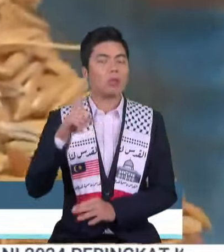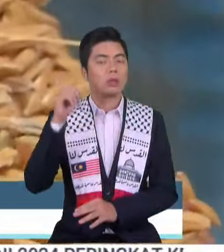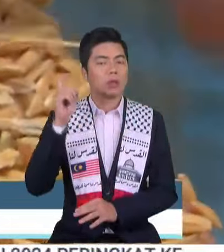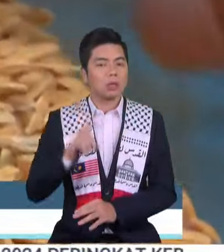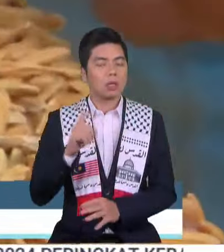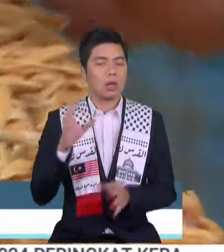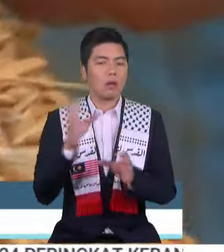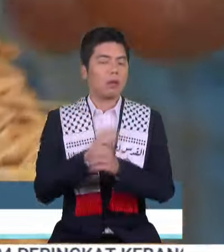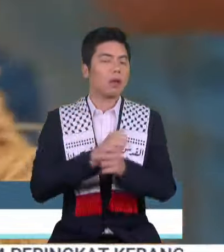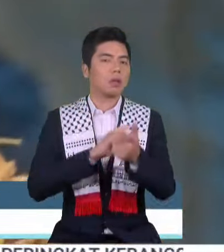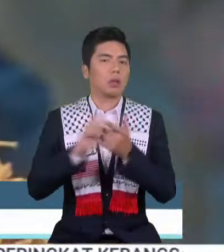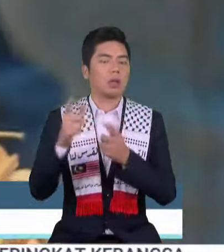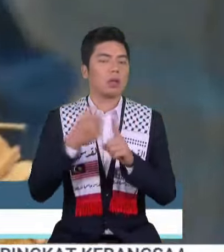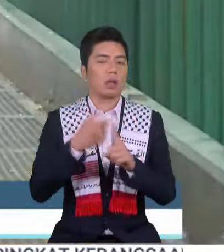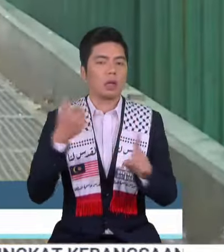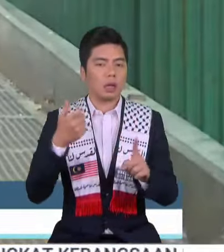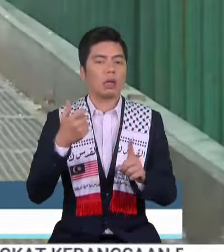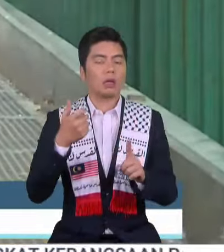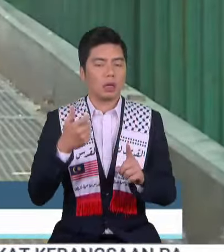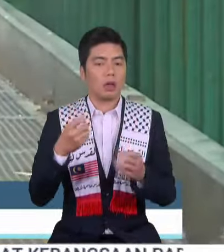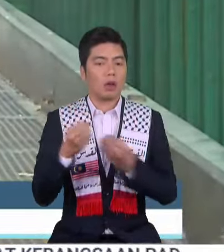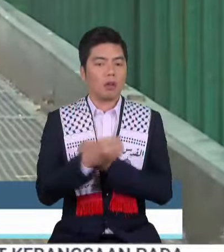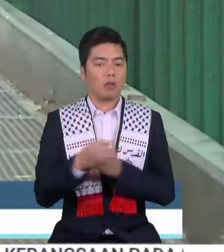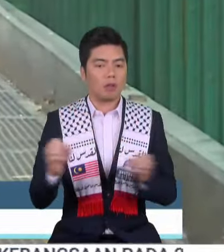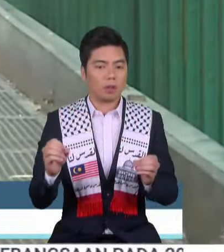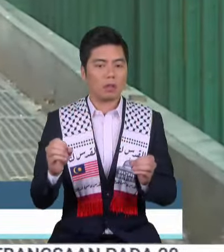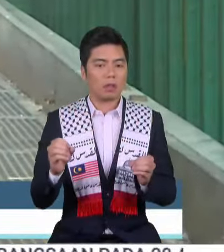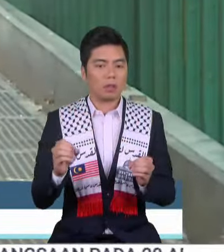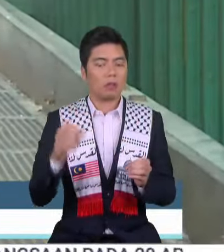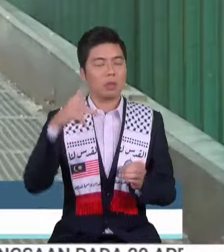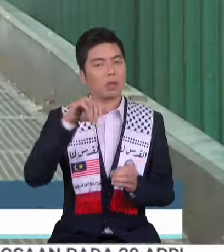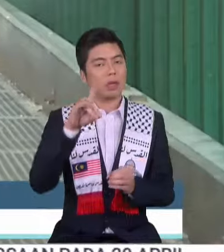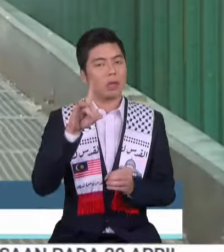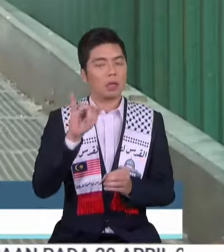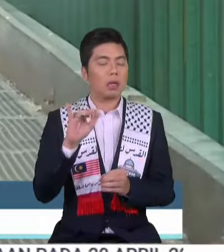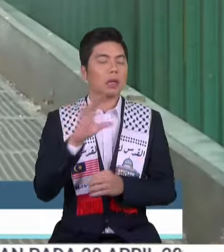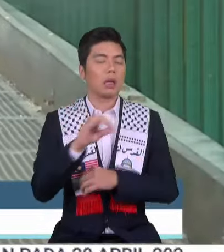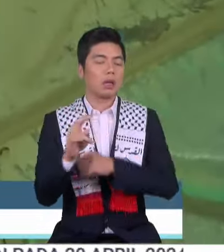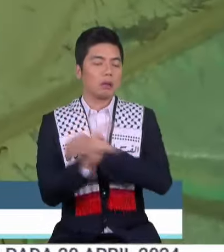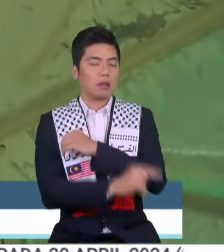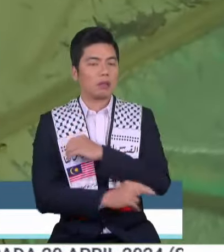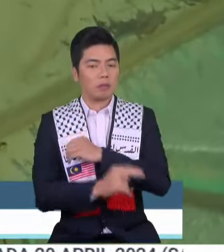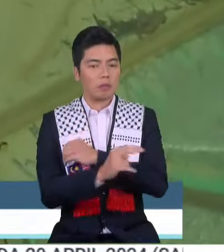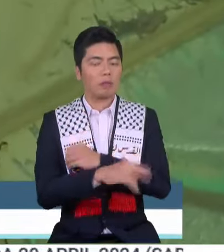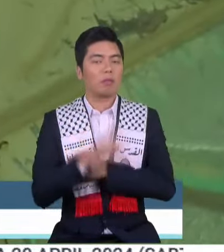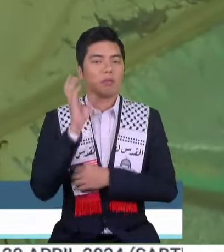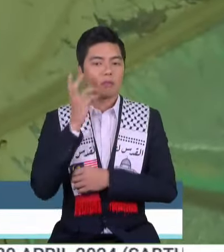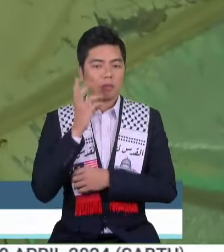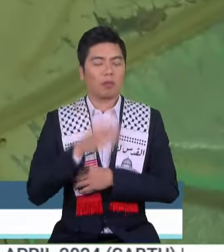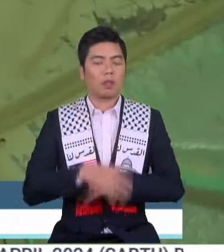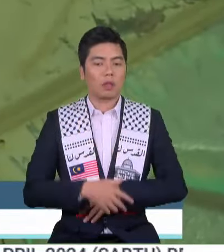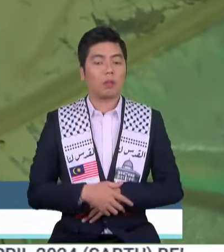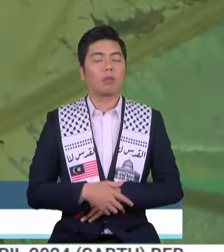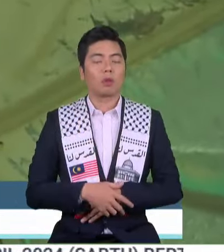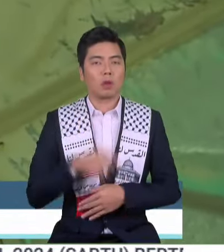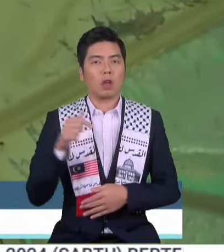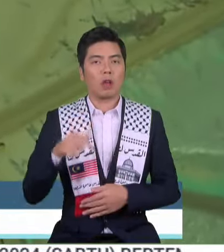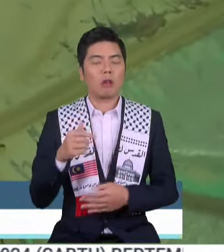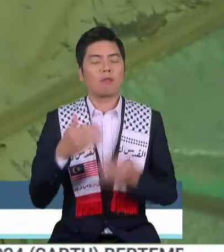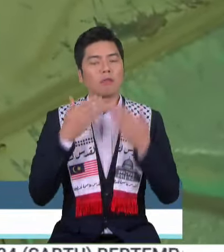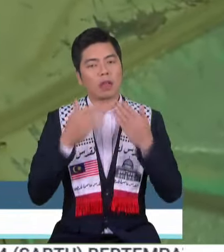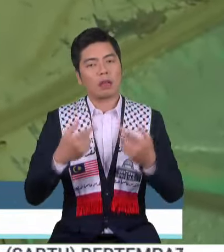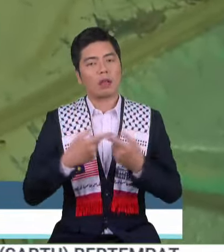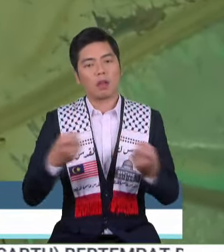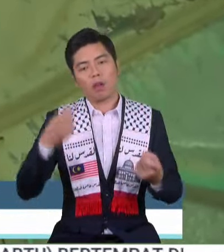perlu mendapat kelulusan dari Pejabat Kawal Selia Padi dan Beras Negeri. LPP juga katanya menyambut baik keputusan